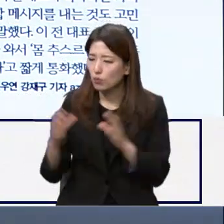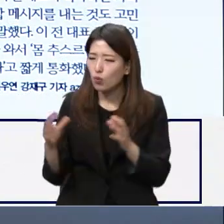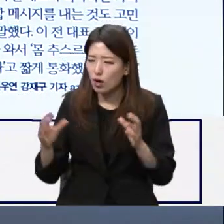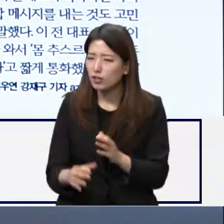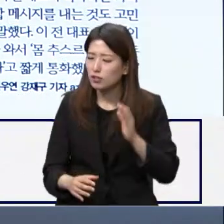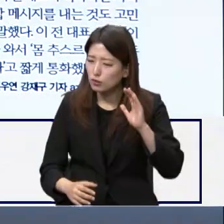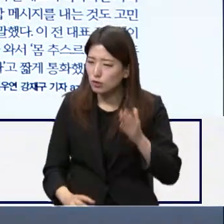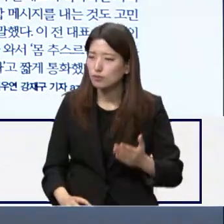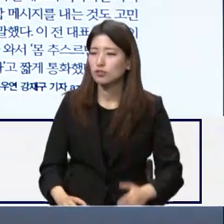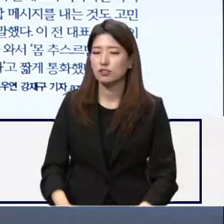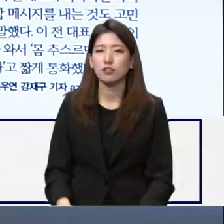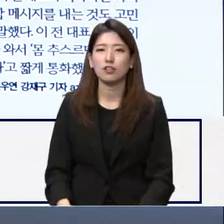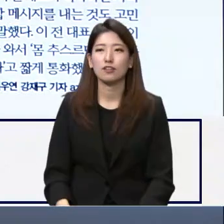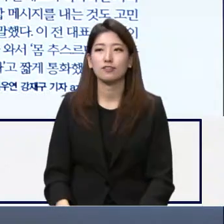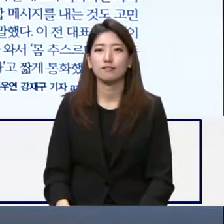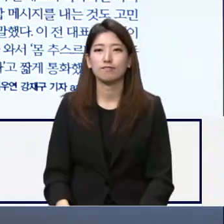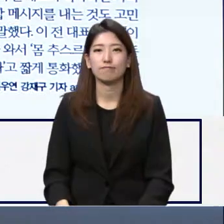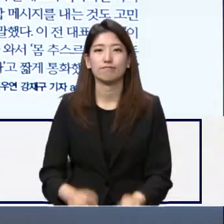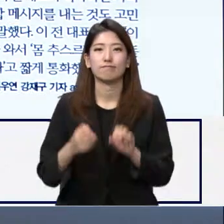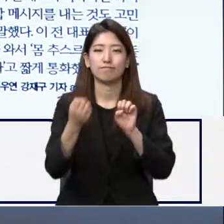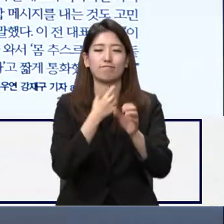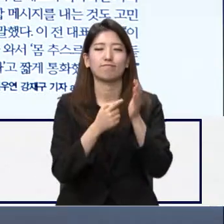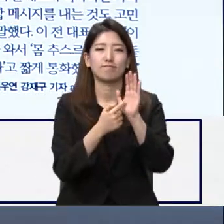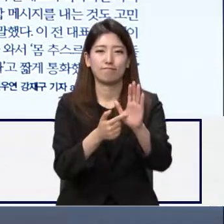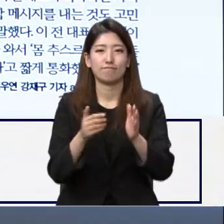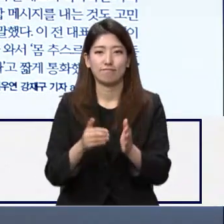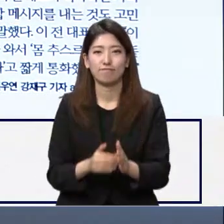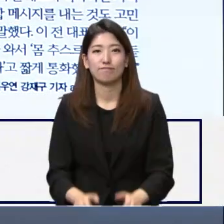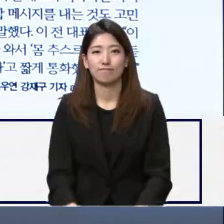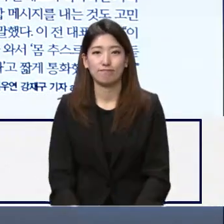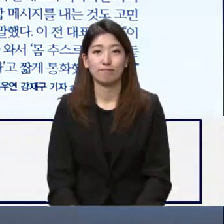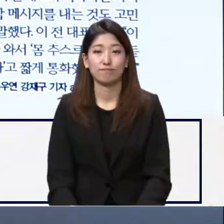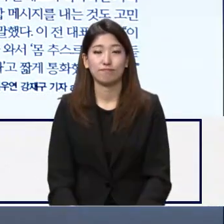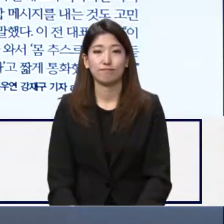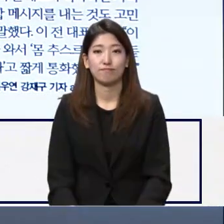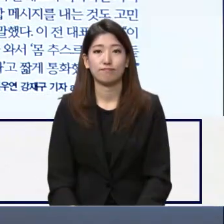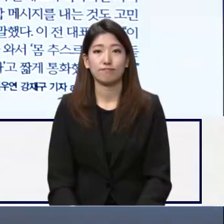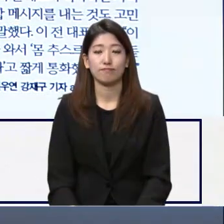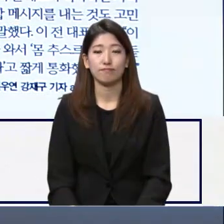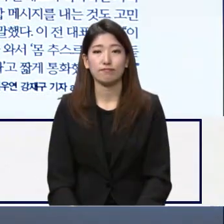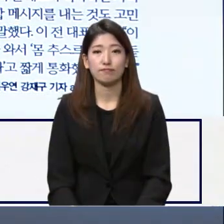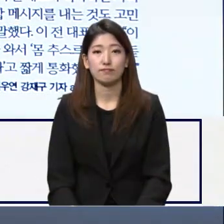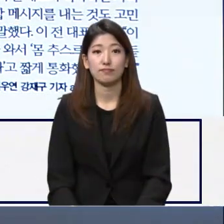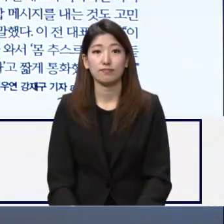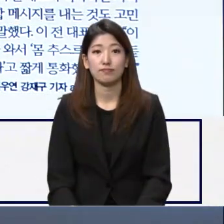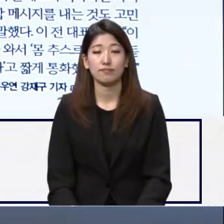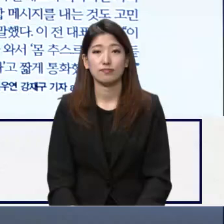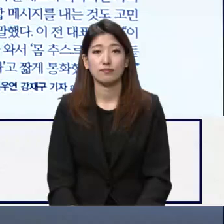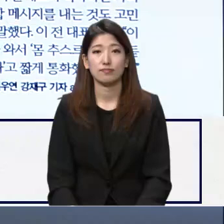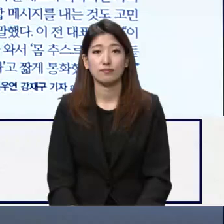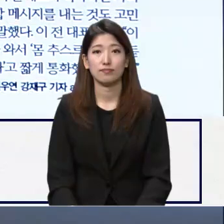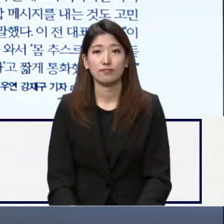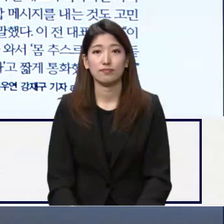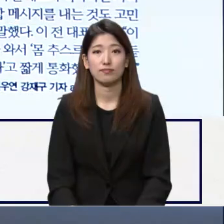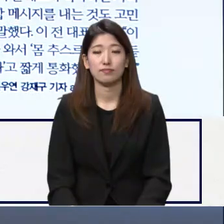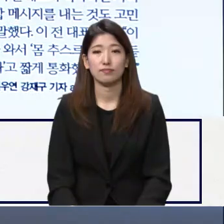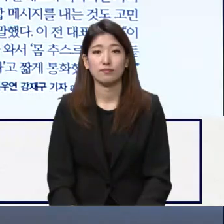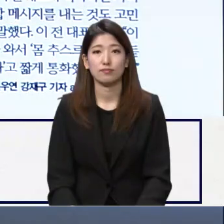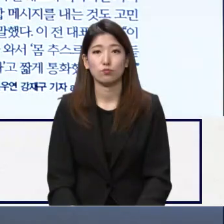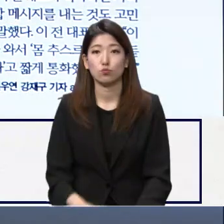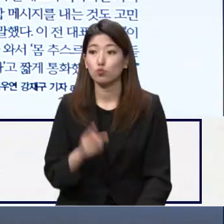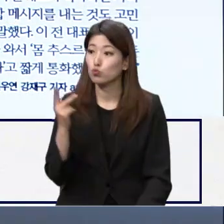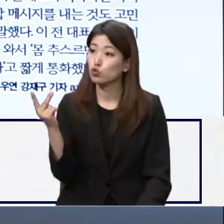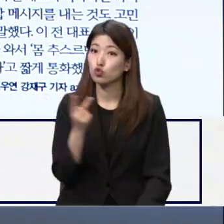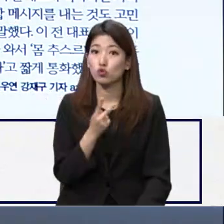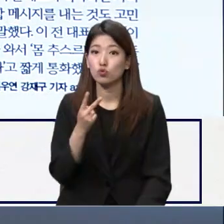시국입니다라고 얘기를 했습니다 일단 이재명 대표와 이낙연 대표 전화